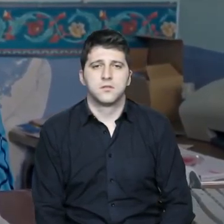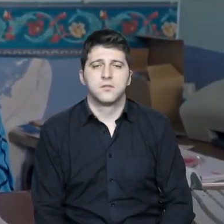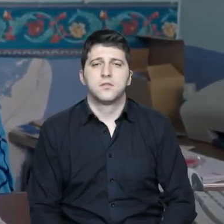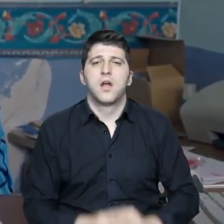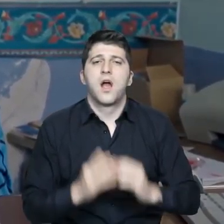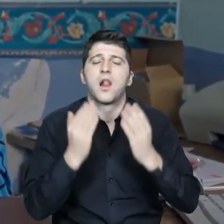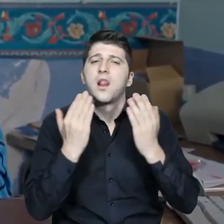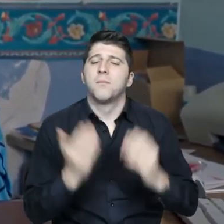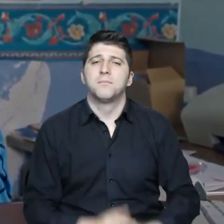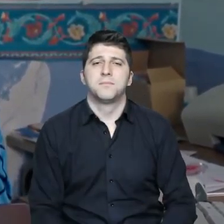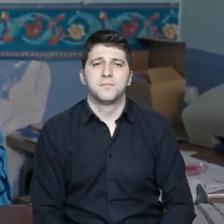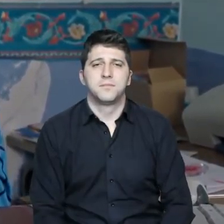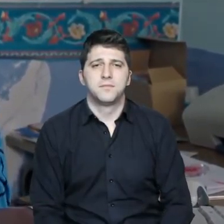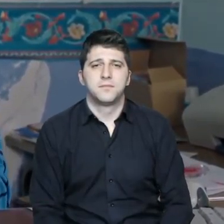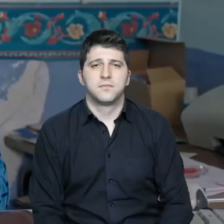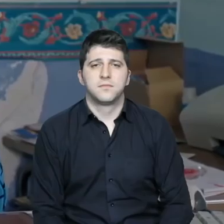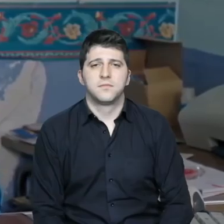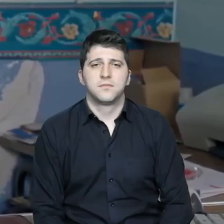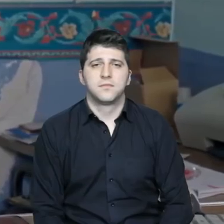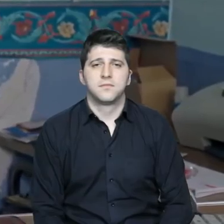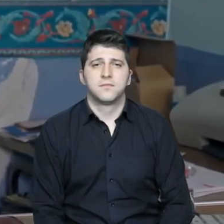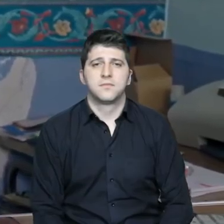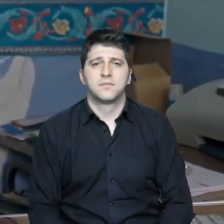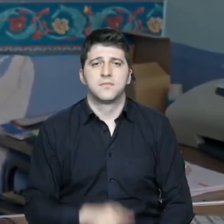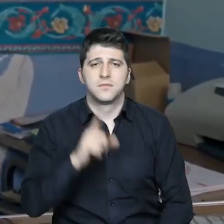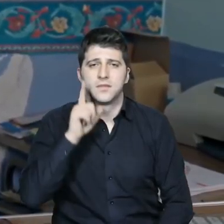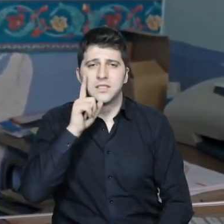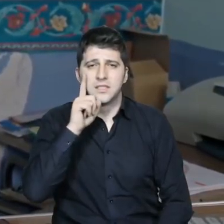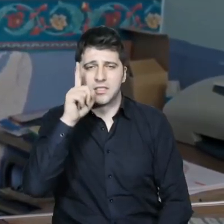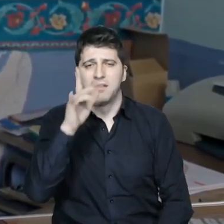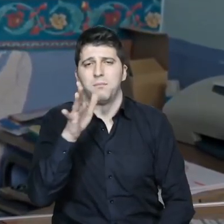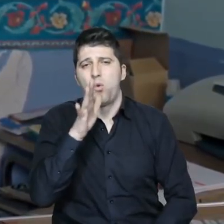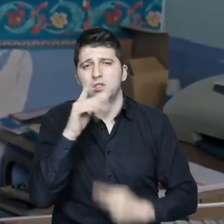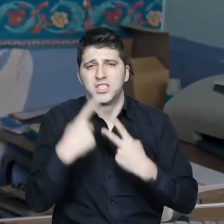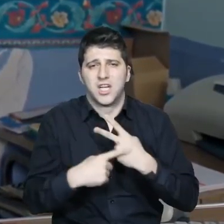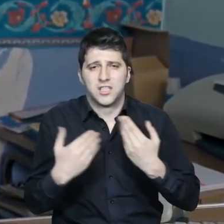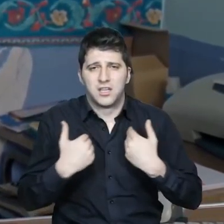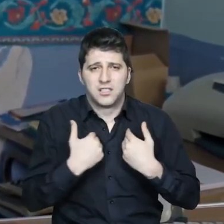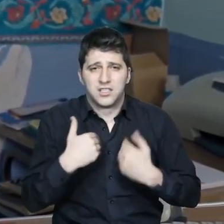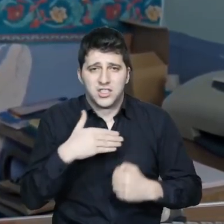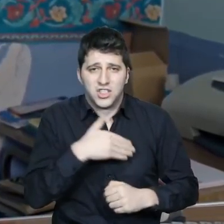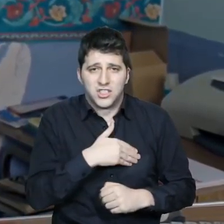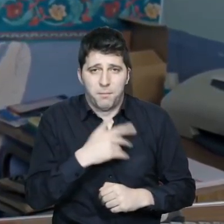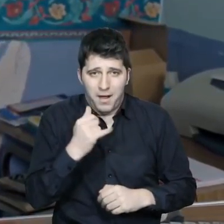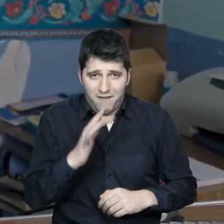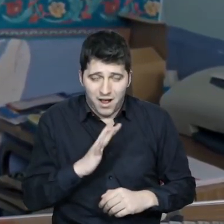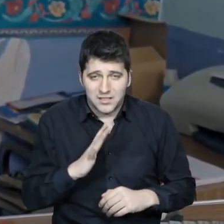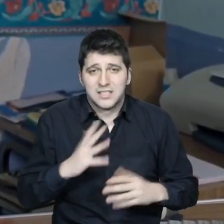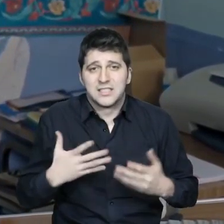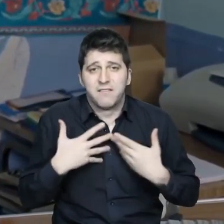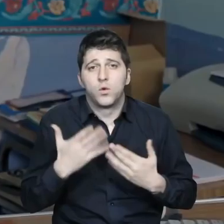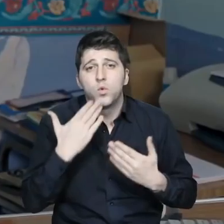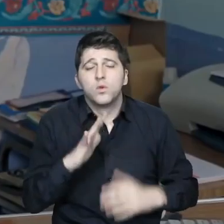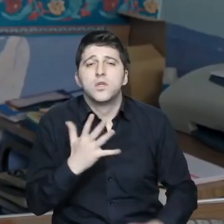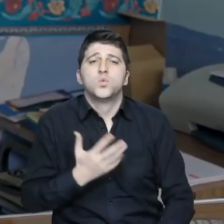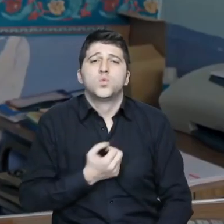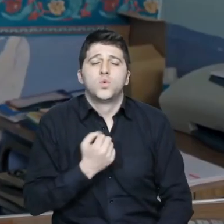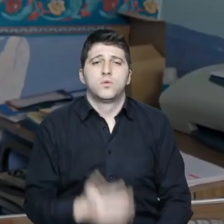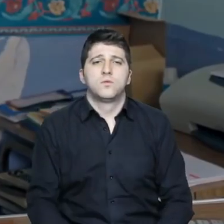Allah'ım, sen Yaşar kulunu biliyorsun. Cebinde varsa sevinir, yoksa